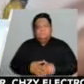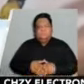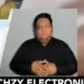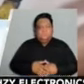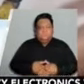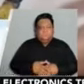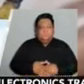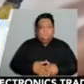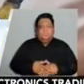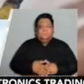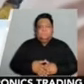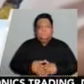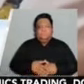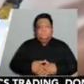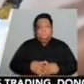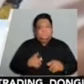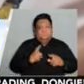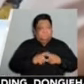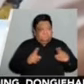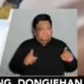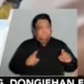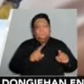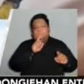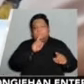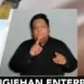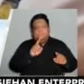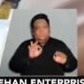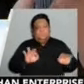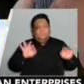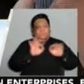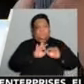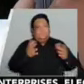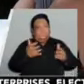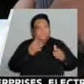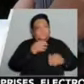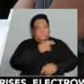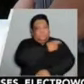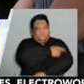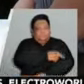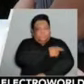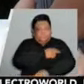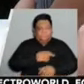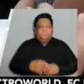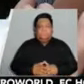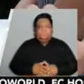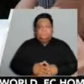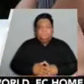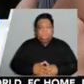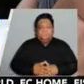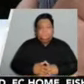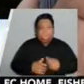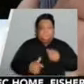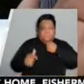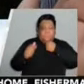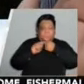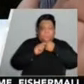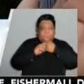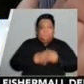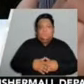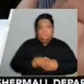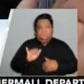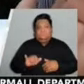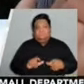Okay. Sa city lang po, basta QC. Opo, QC lang po, lahat po QC. Ayon pa sa suspect, kinalang kilala nila ang empleyado